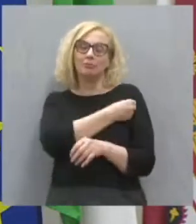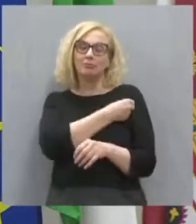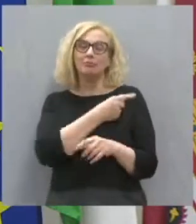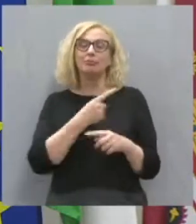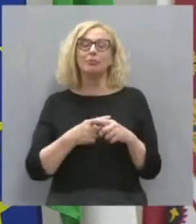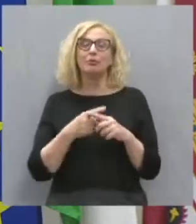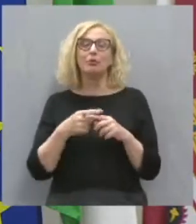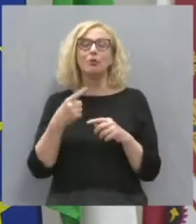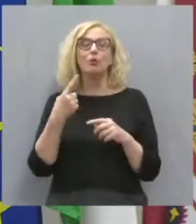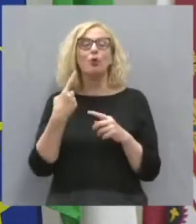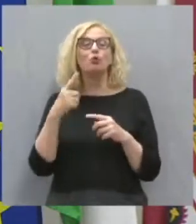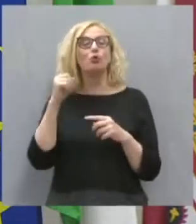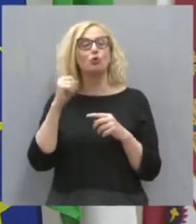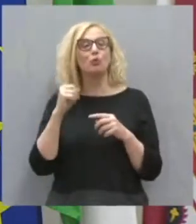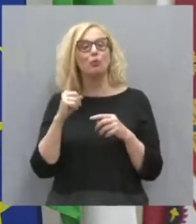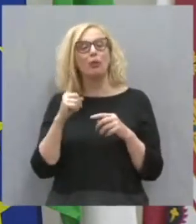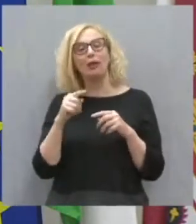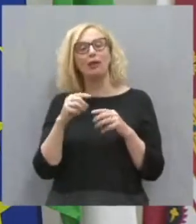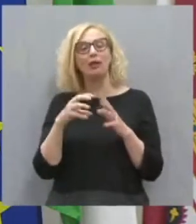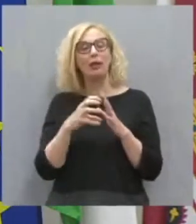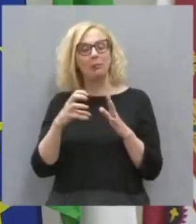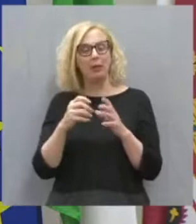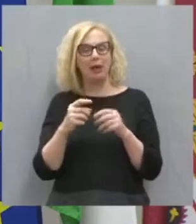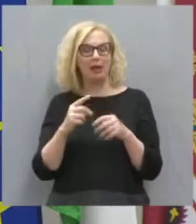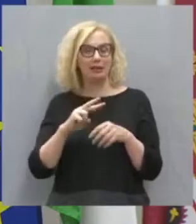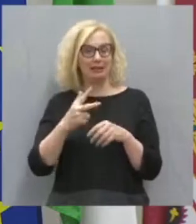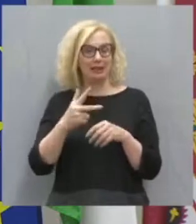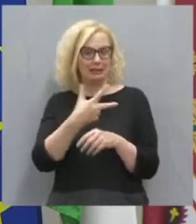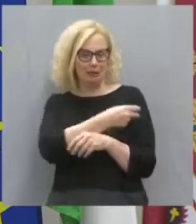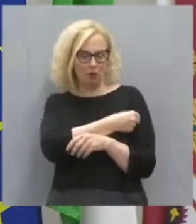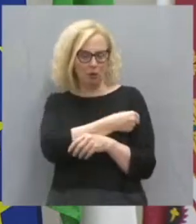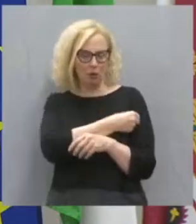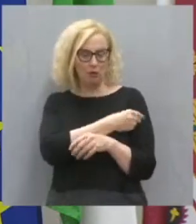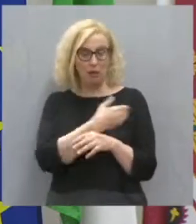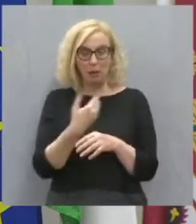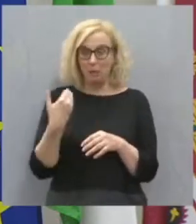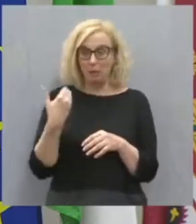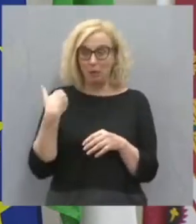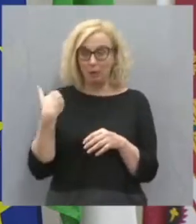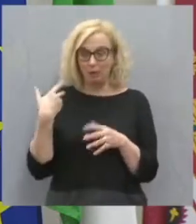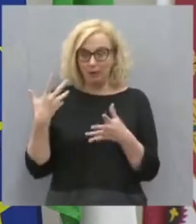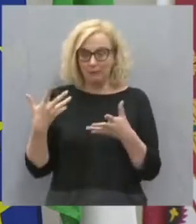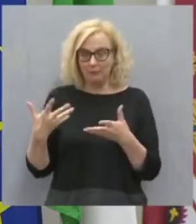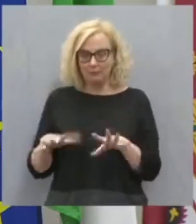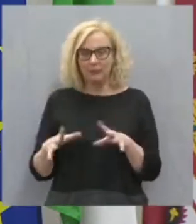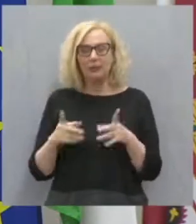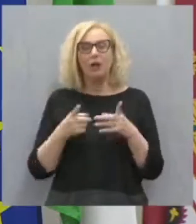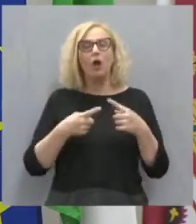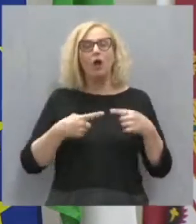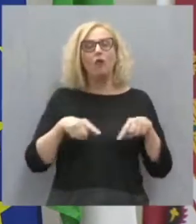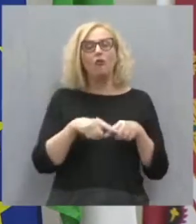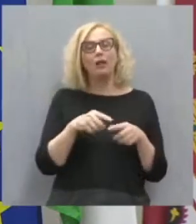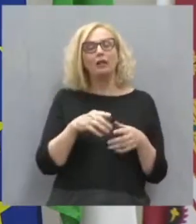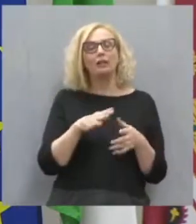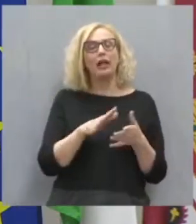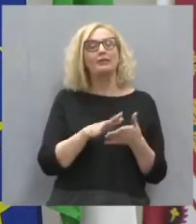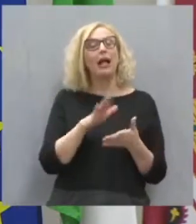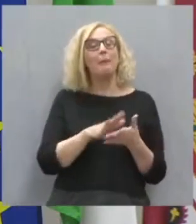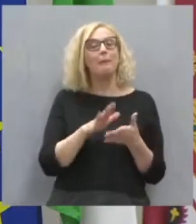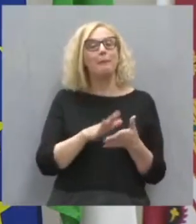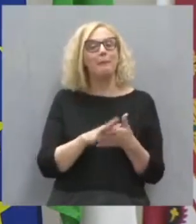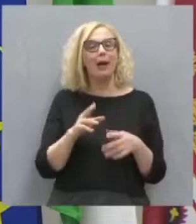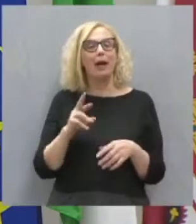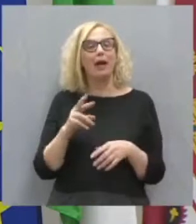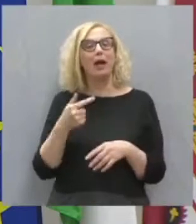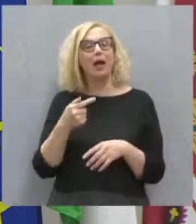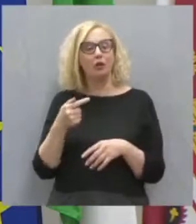della terza dose ci siamo lasciati poche ore fa per una conferenza stampa che abbiamo tenuto a torcegno in valsugana dove si è anche